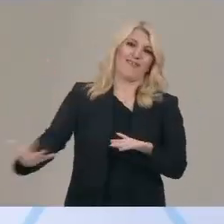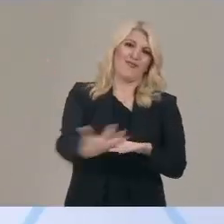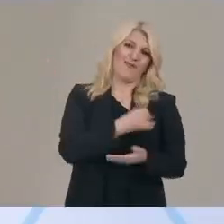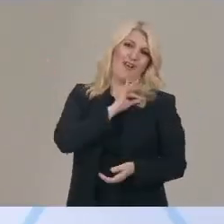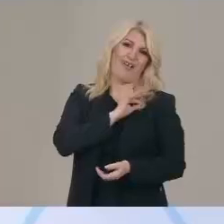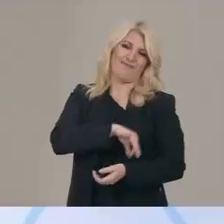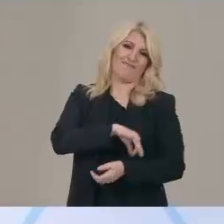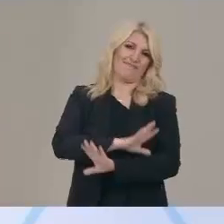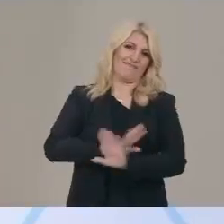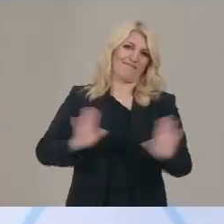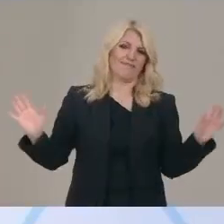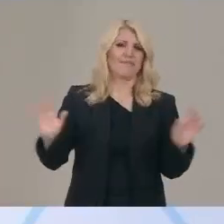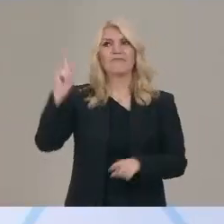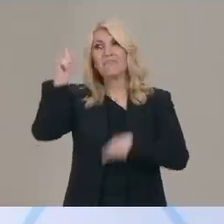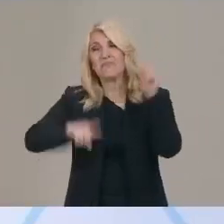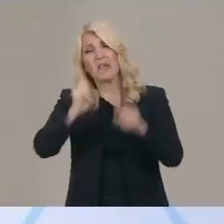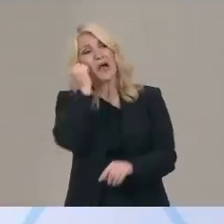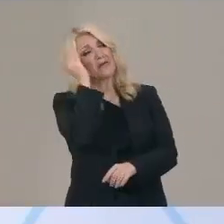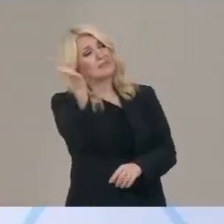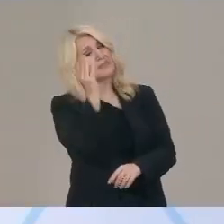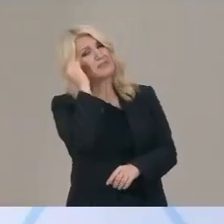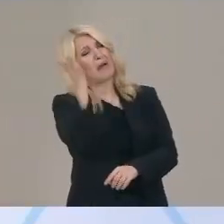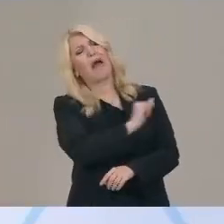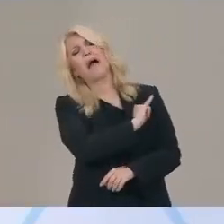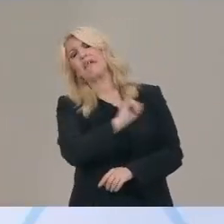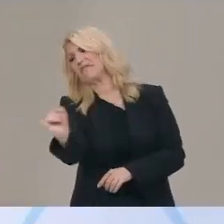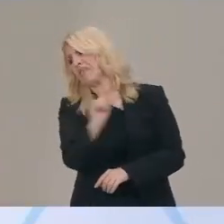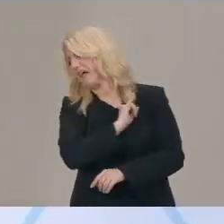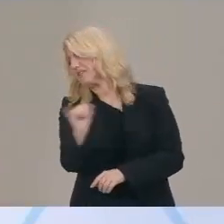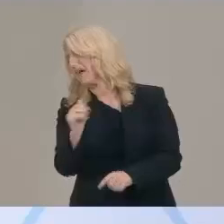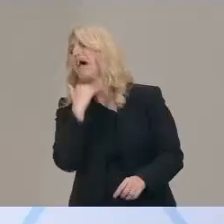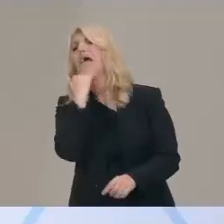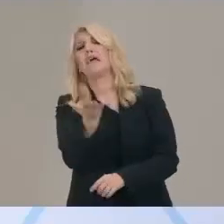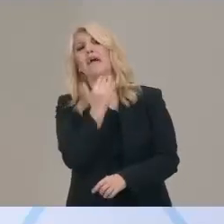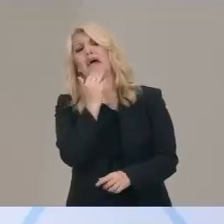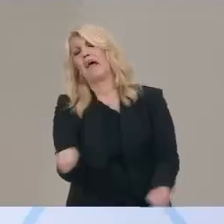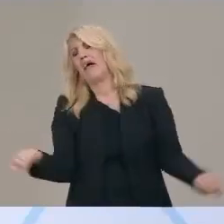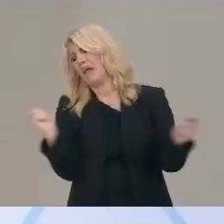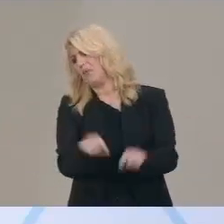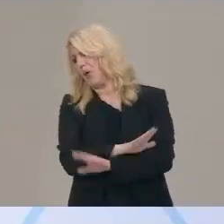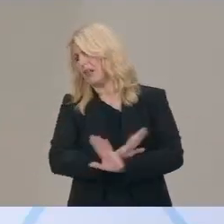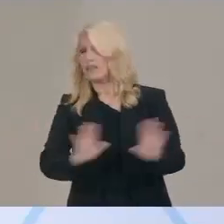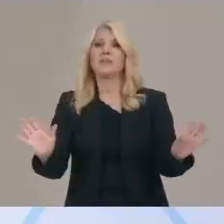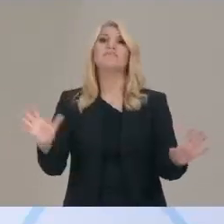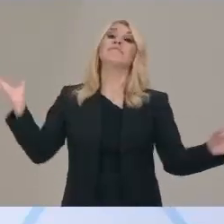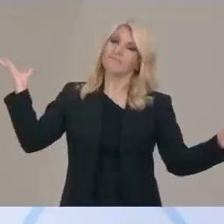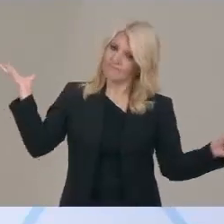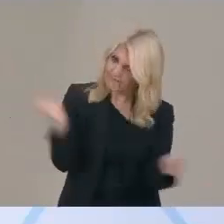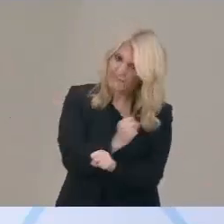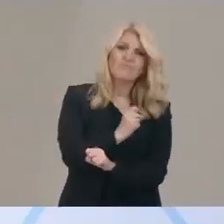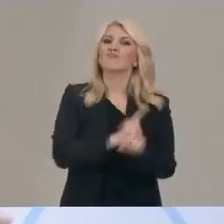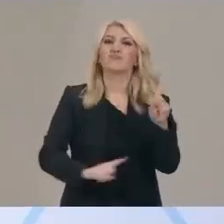κάποιους να φαινόταν απίστευτο, μπορεί ορισμένοι να το θεωρούσαν αδύνατο. Η κυβέρνηση του Κυριάκου Μητσοτάκη το